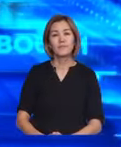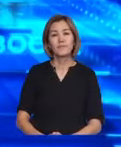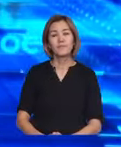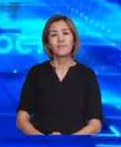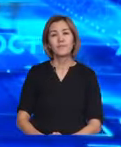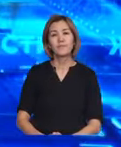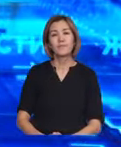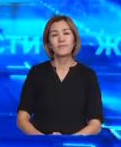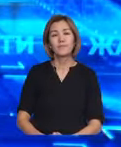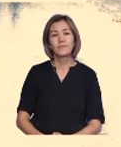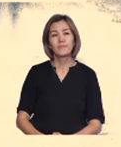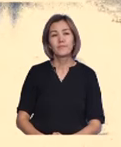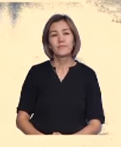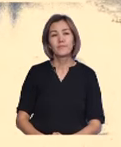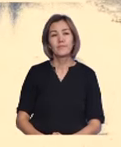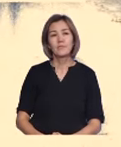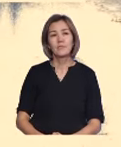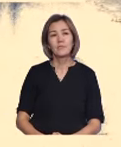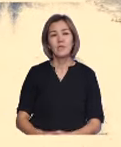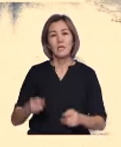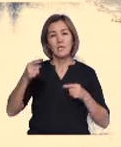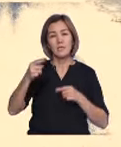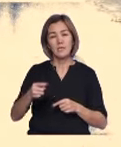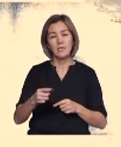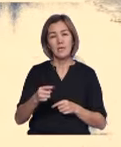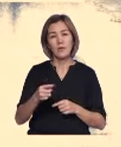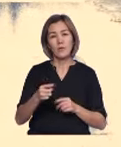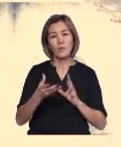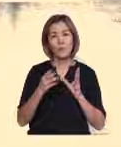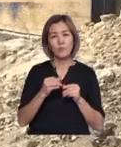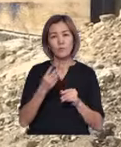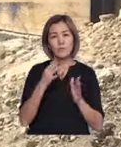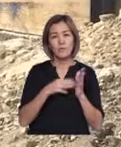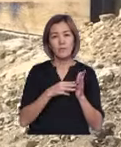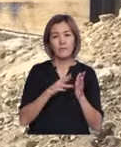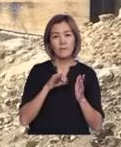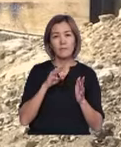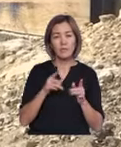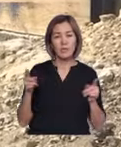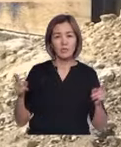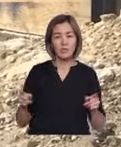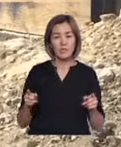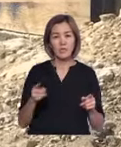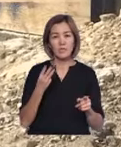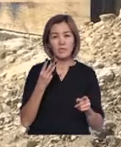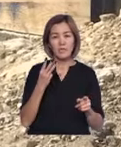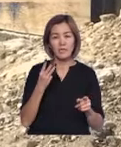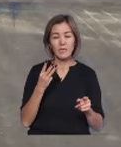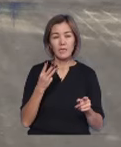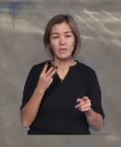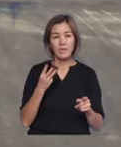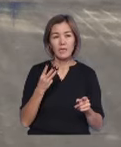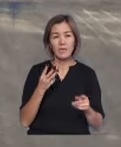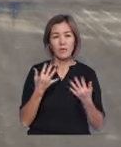расскажет подробнее длина нового моста составляет более 9 м а ширина около трёх причём сельчане